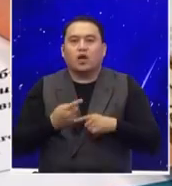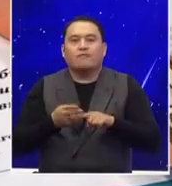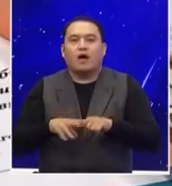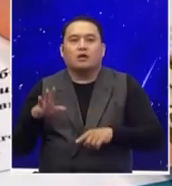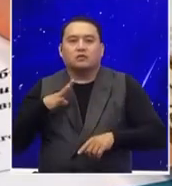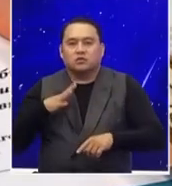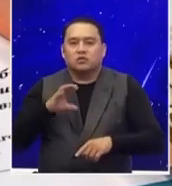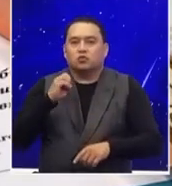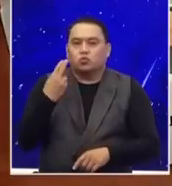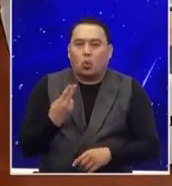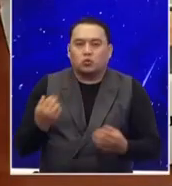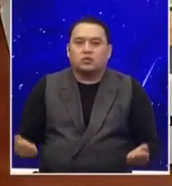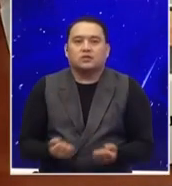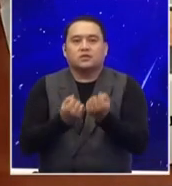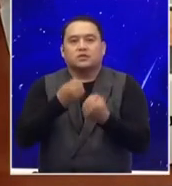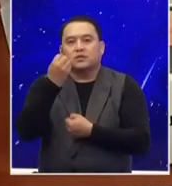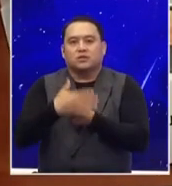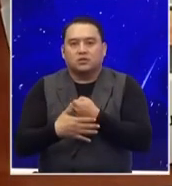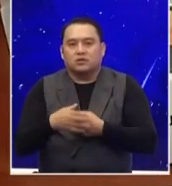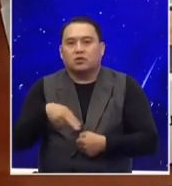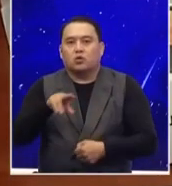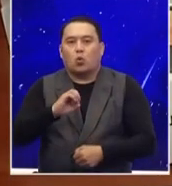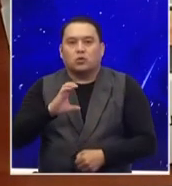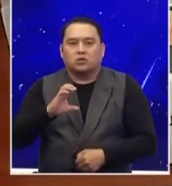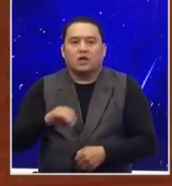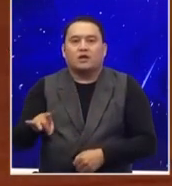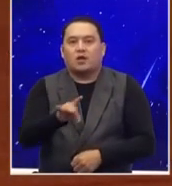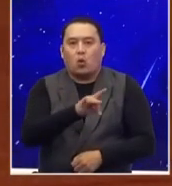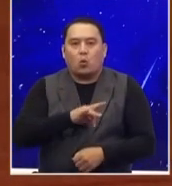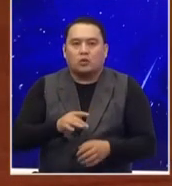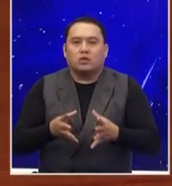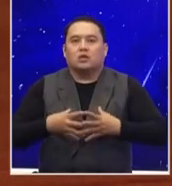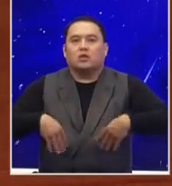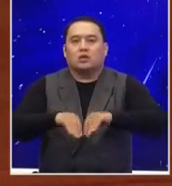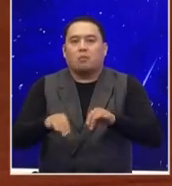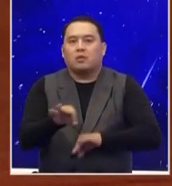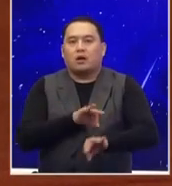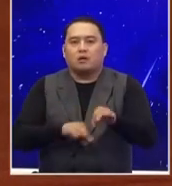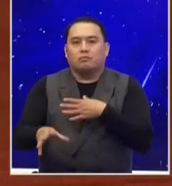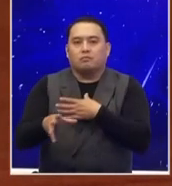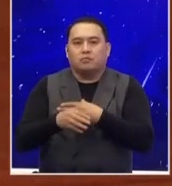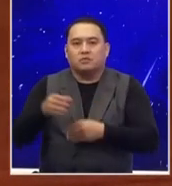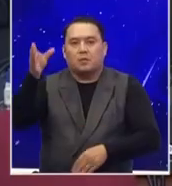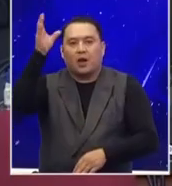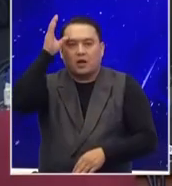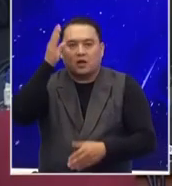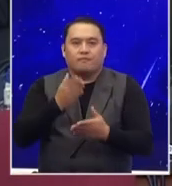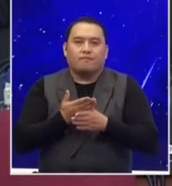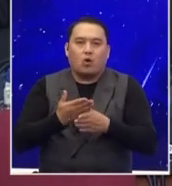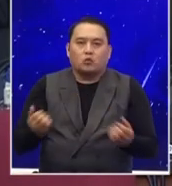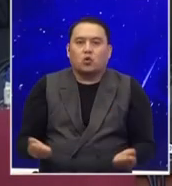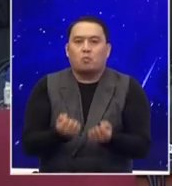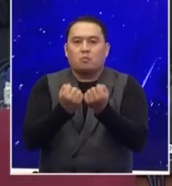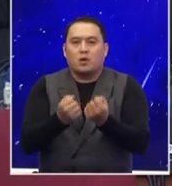этого года социально-волонтерским центром «Доски.ИЗ» в регионе реализуется общенациональный проект «Бергемсбелем» по оказанию